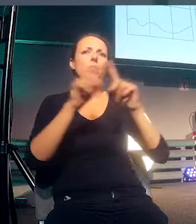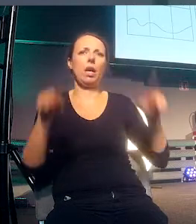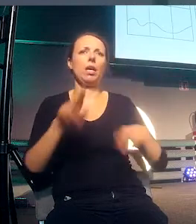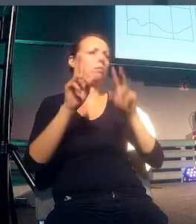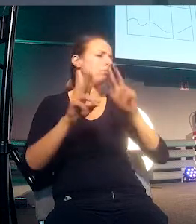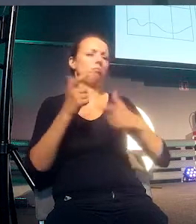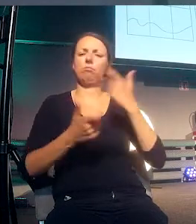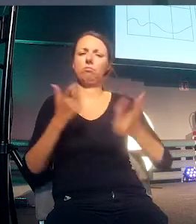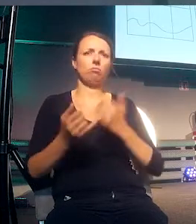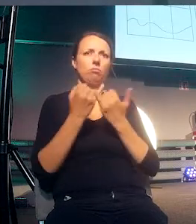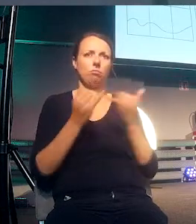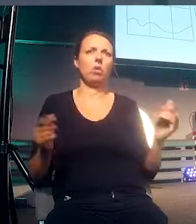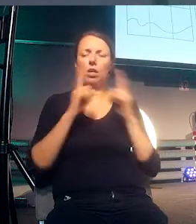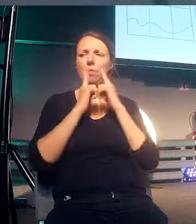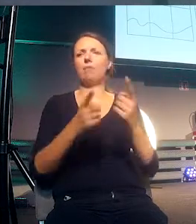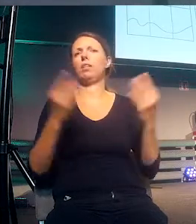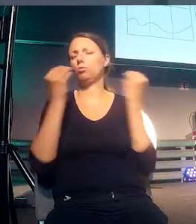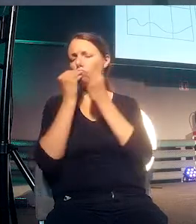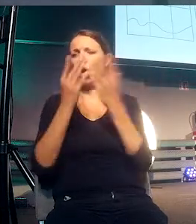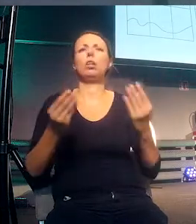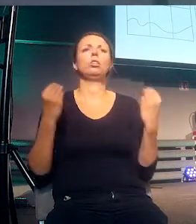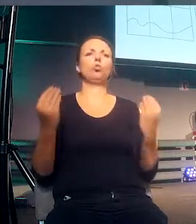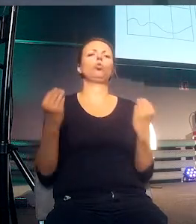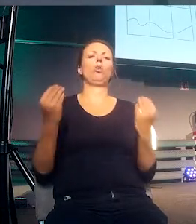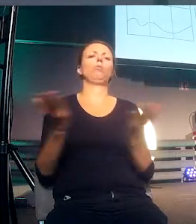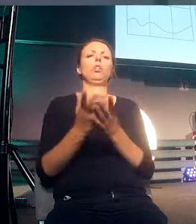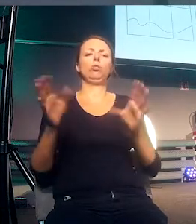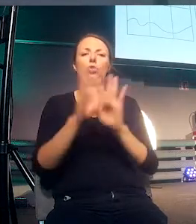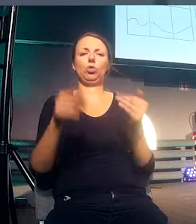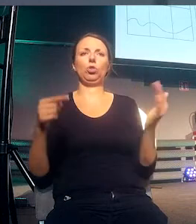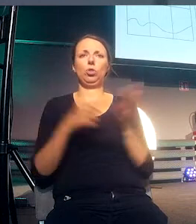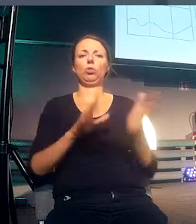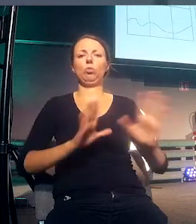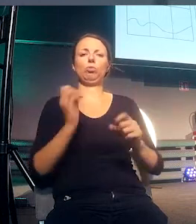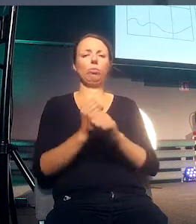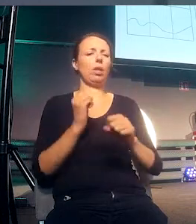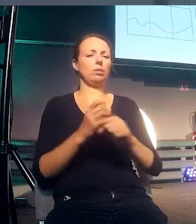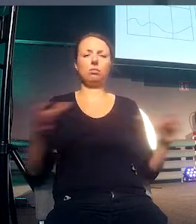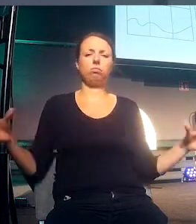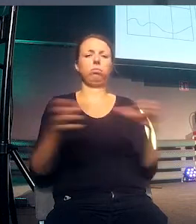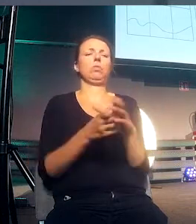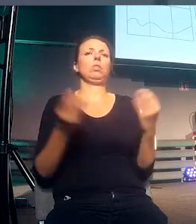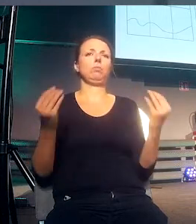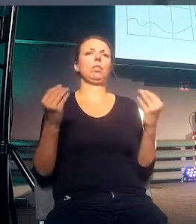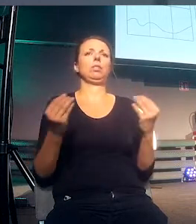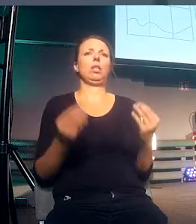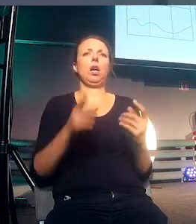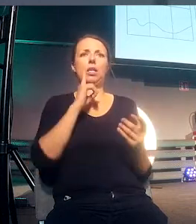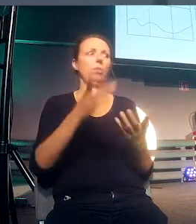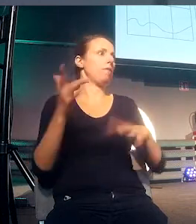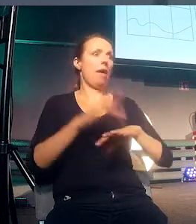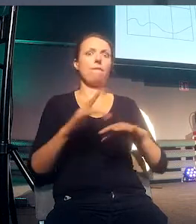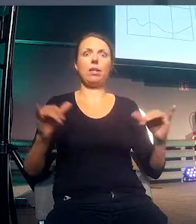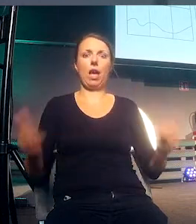naszym zespole. Jest ekstra. Wszyscy zgadzają się, że ten sposób pracy jest fantastyczny. Tylko co się dzieje? Ta warsztat się